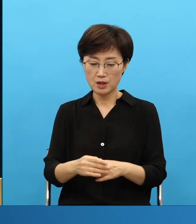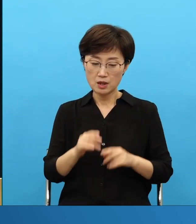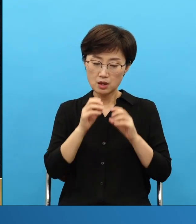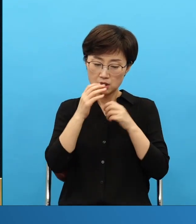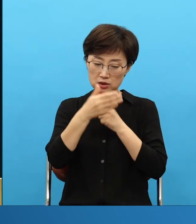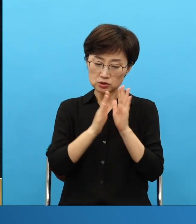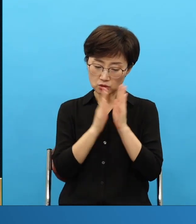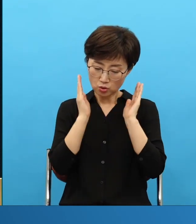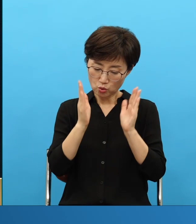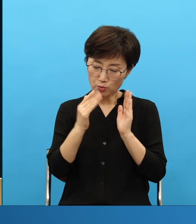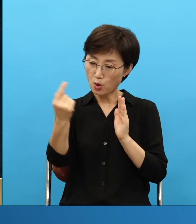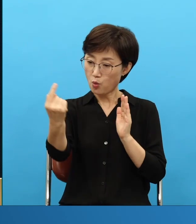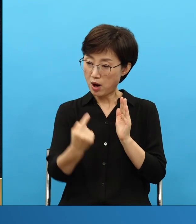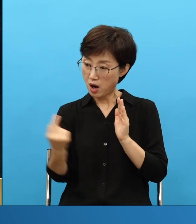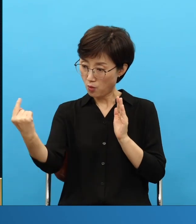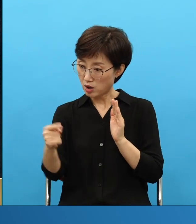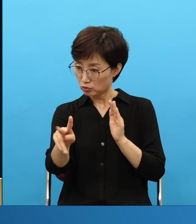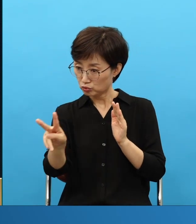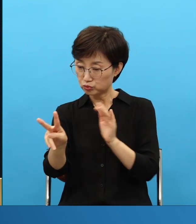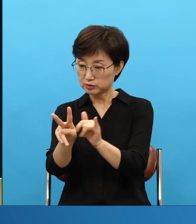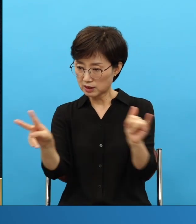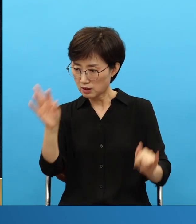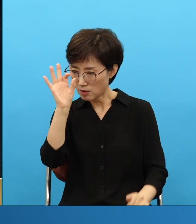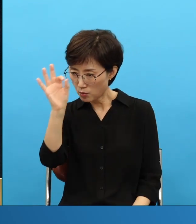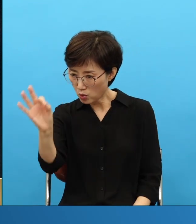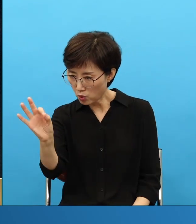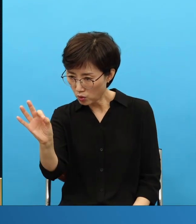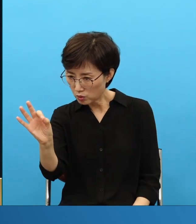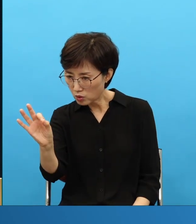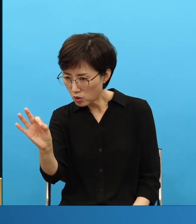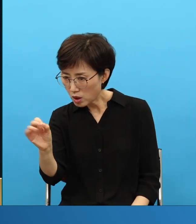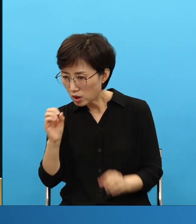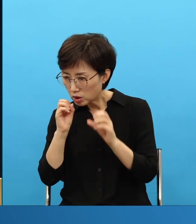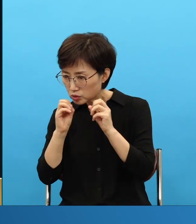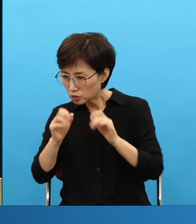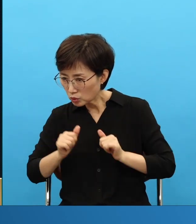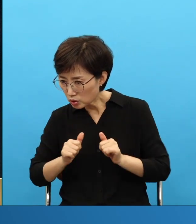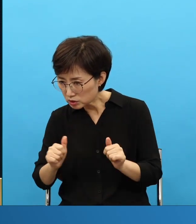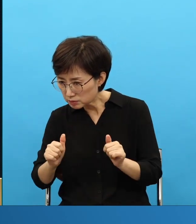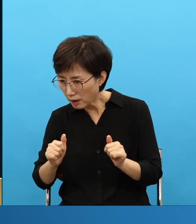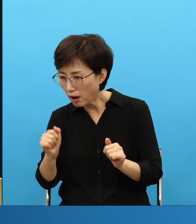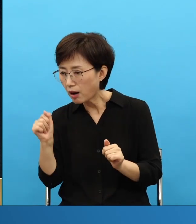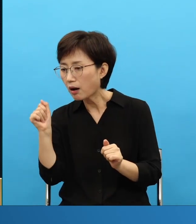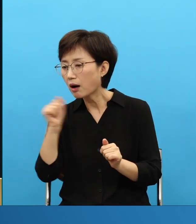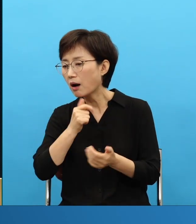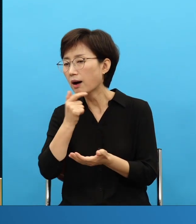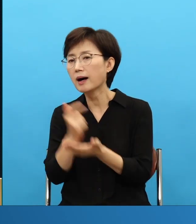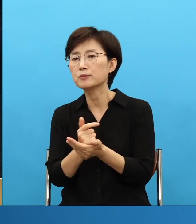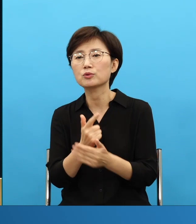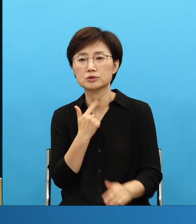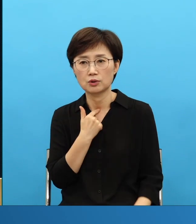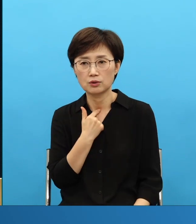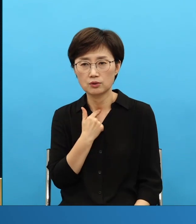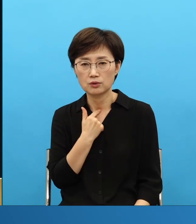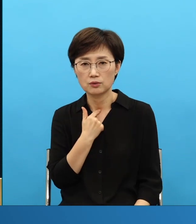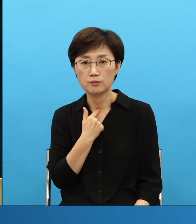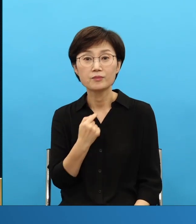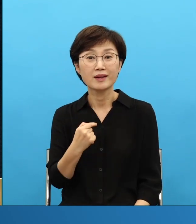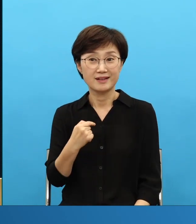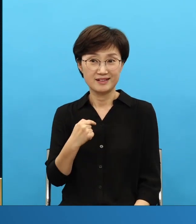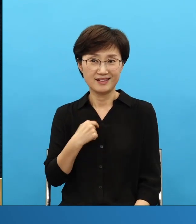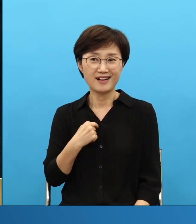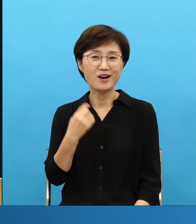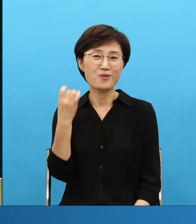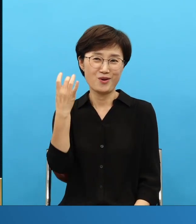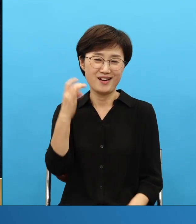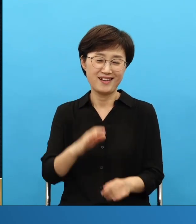They were lay people. I never spoke of this to them because they actually came to learn from me. 제가 또 좀 원래 어릴 때부터 너무 좋아도 가만히